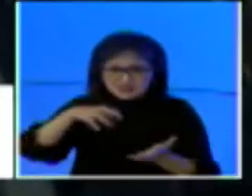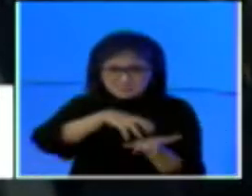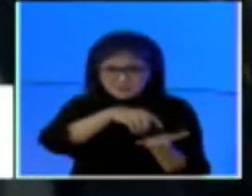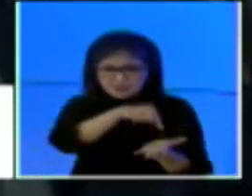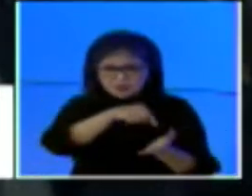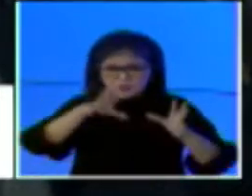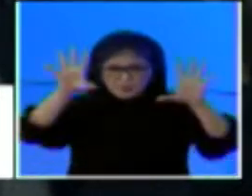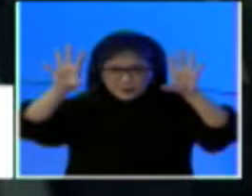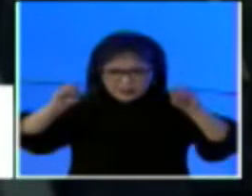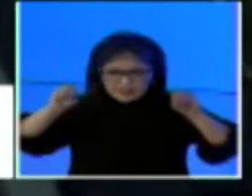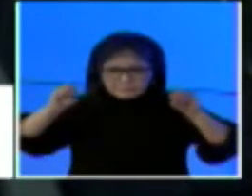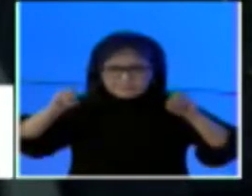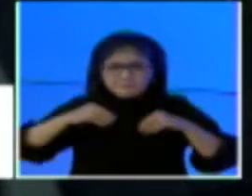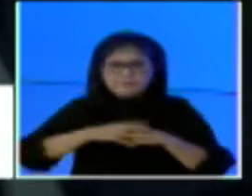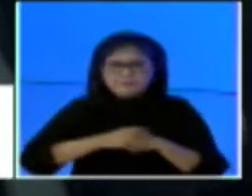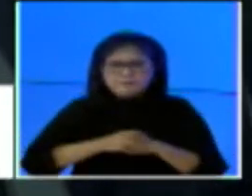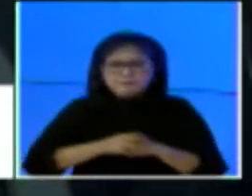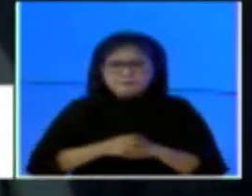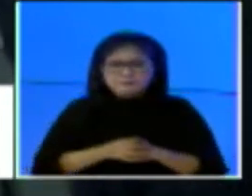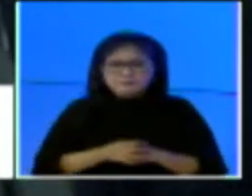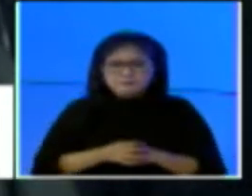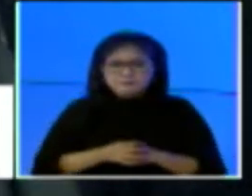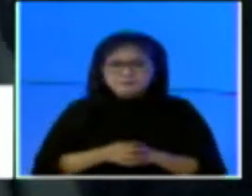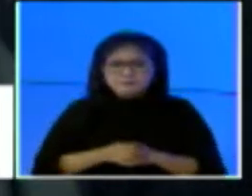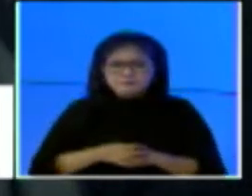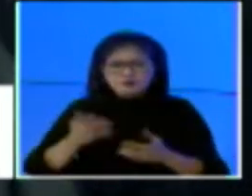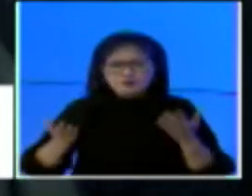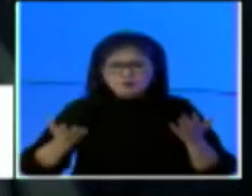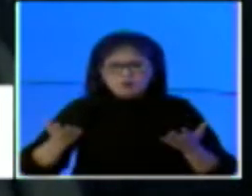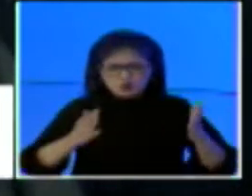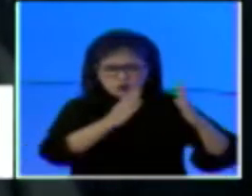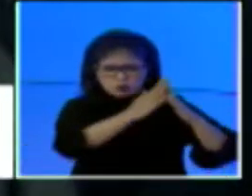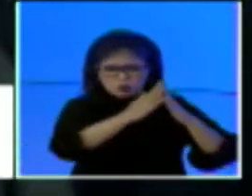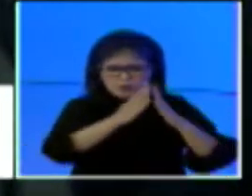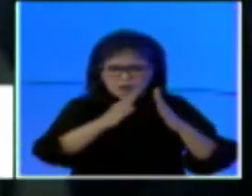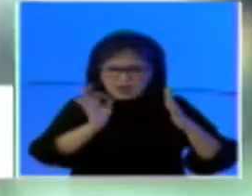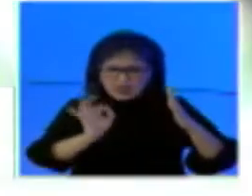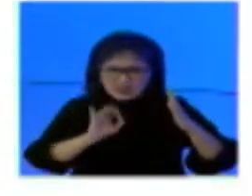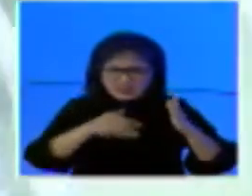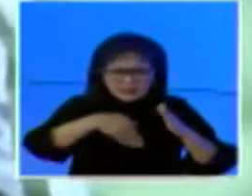ada pemadaman. Kemudian karena posisi rumah ini tidak ada ventilasinya.